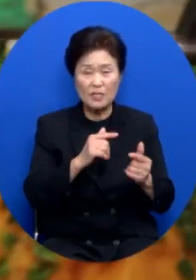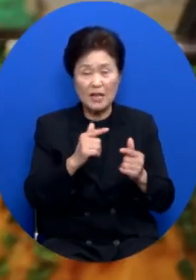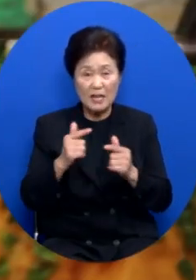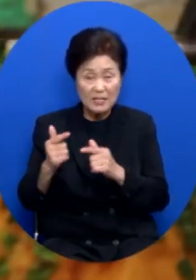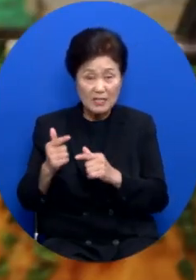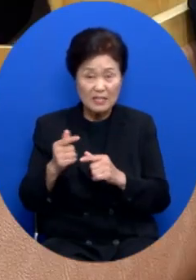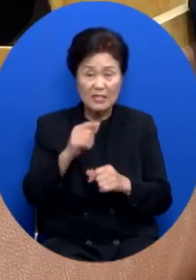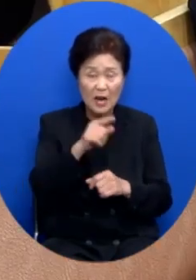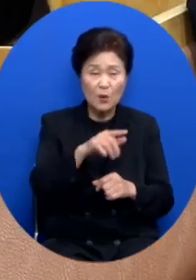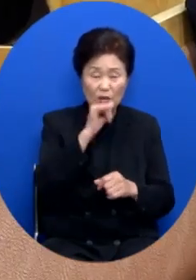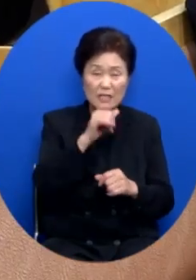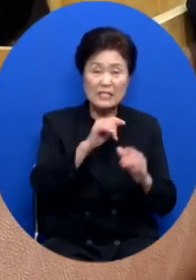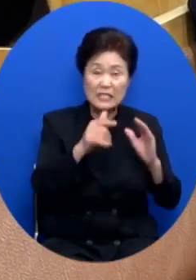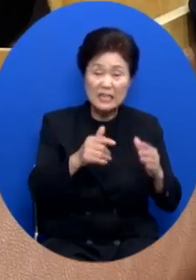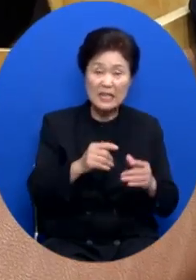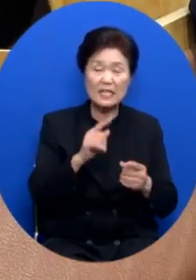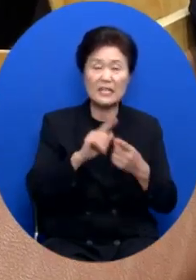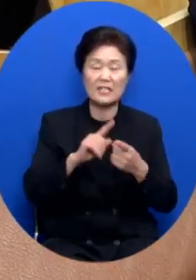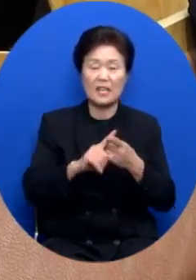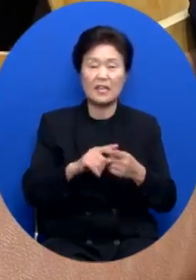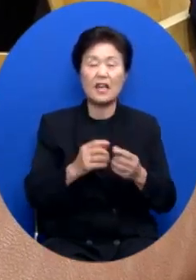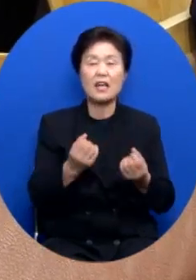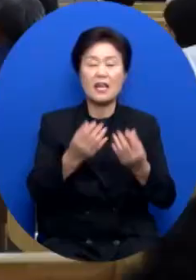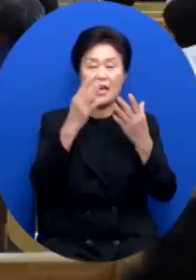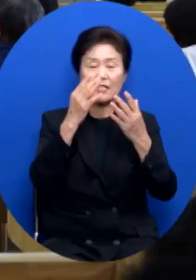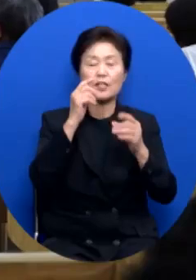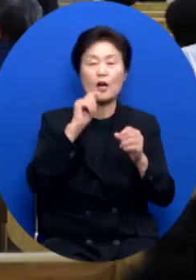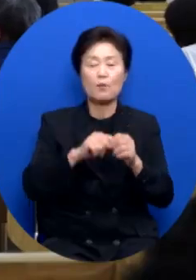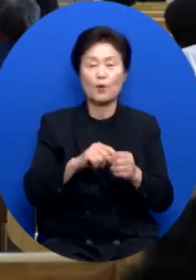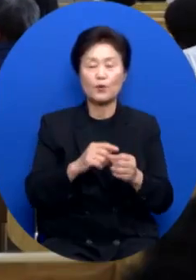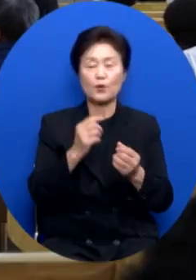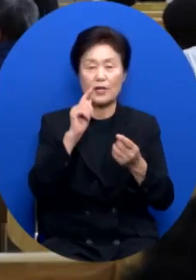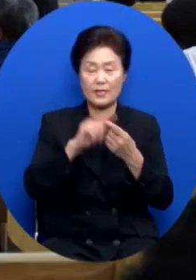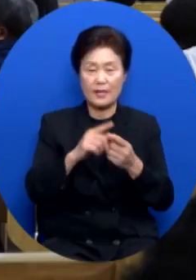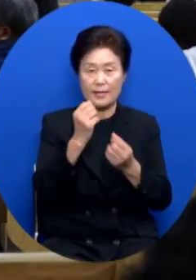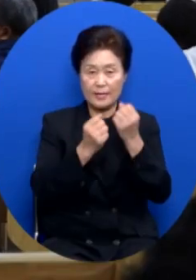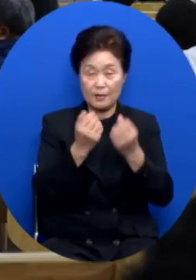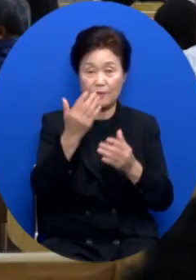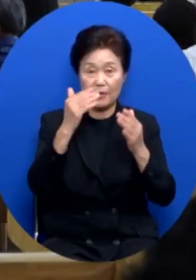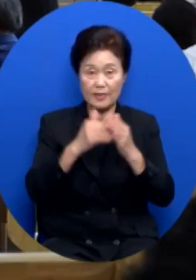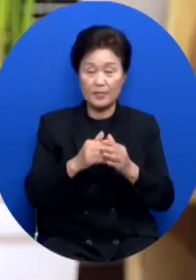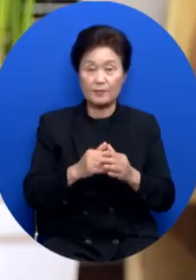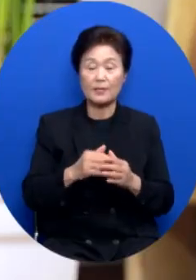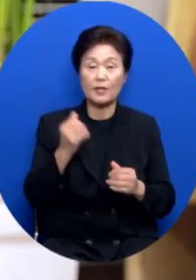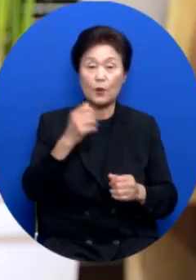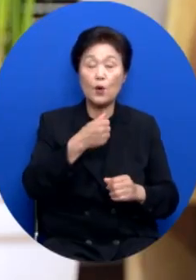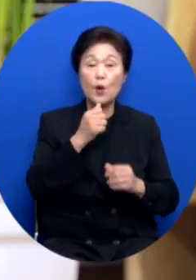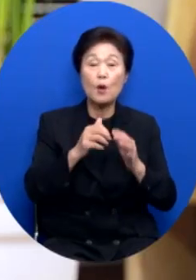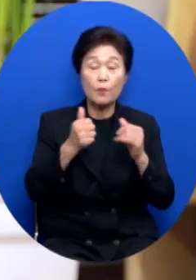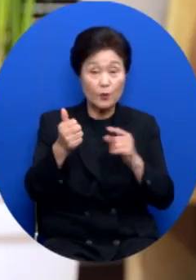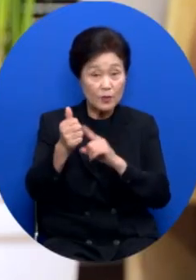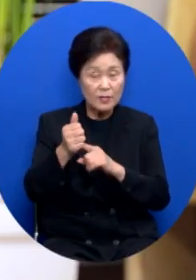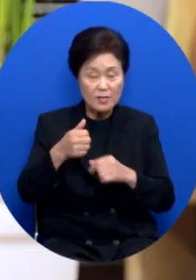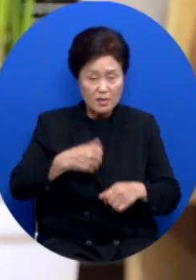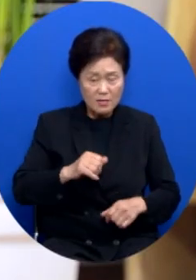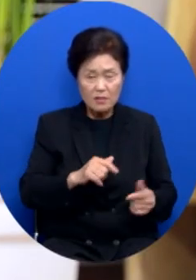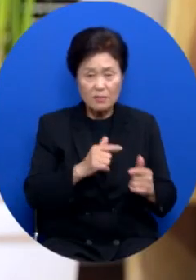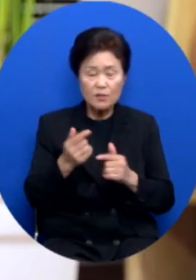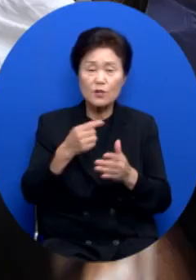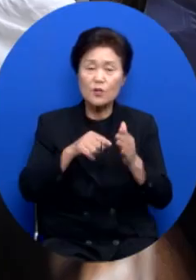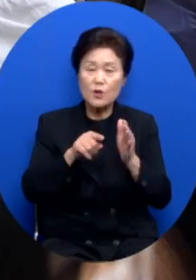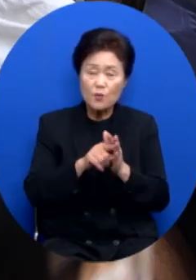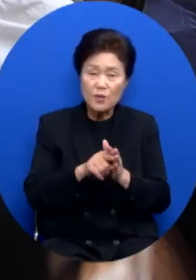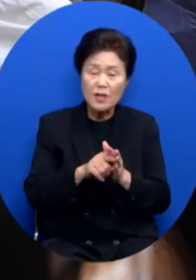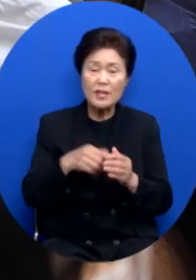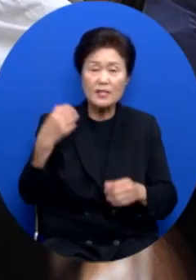일으키려는 시대적 흐름을 들어 행사 취지를 설명했습니다 이어 조영길 변호사는 자녀를 위한 성교육의 책임을